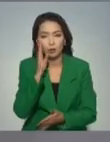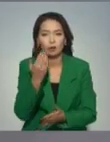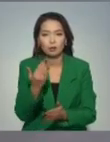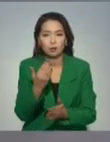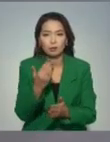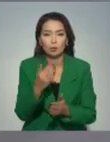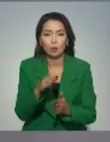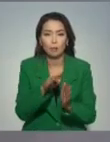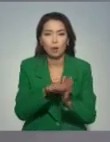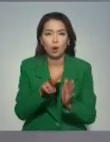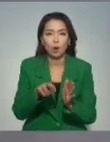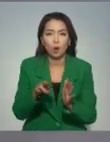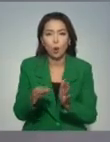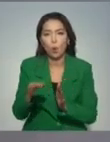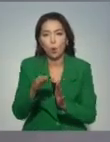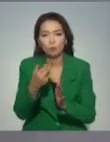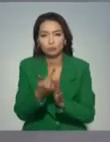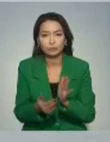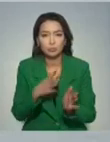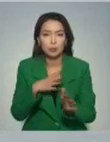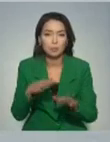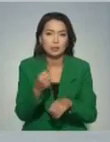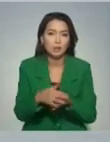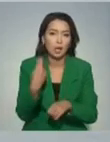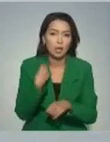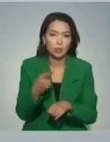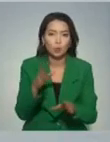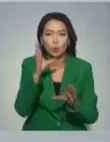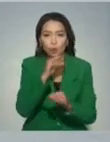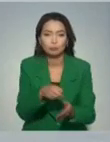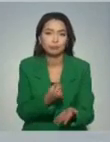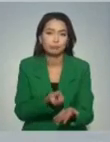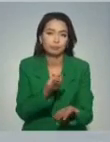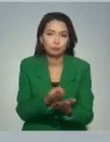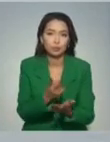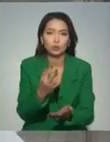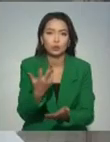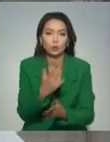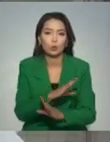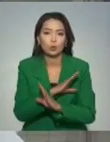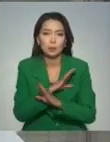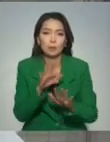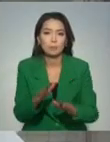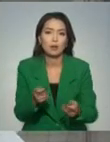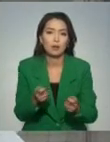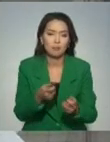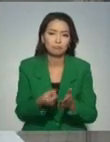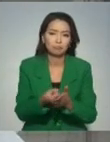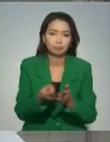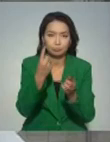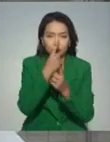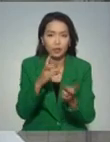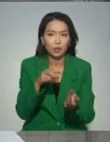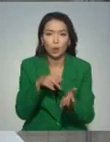в центральном районе Англии. Их сумели вытащить и доставить в больницу, но трое скончались. Местные власти настоятельно рекомендуют не